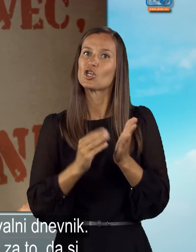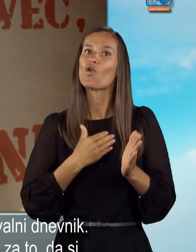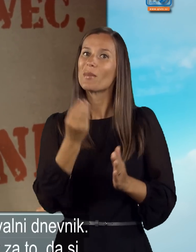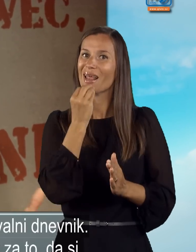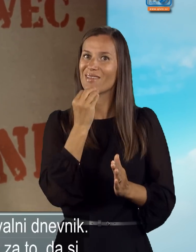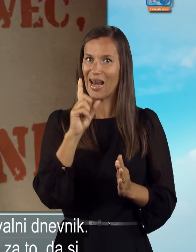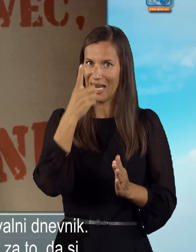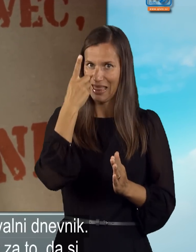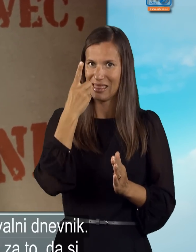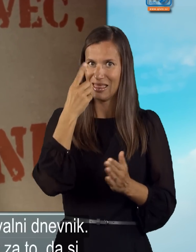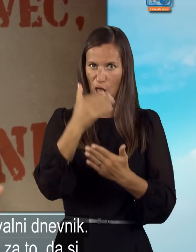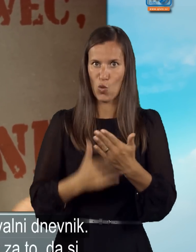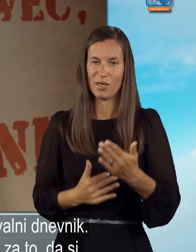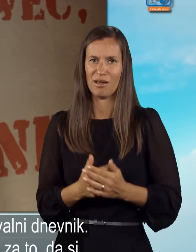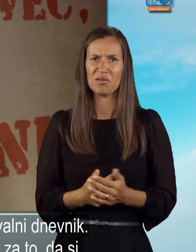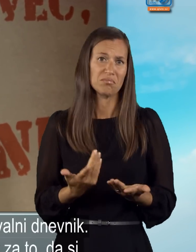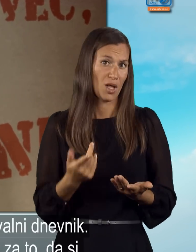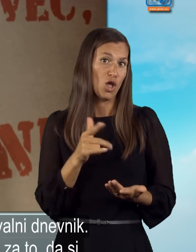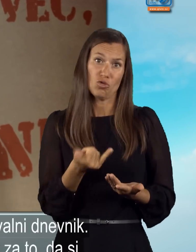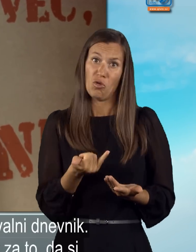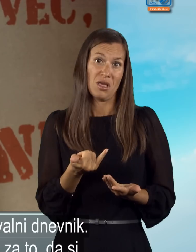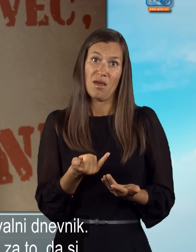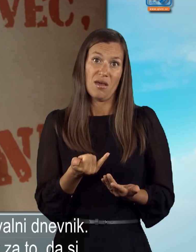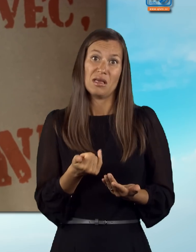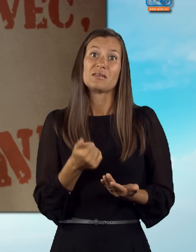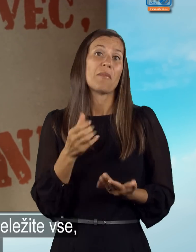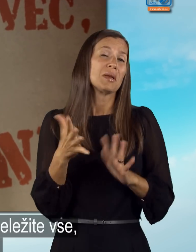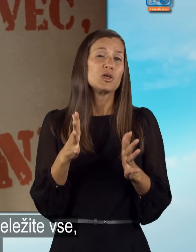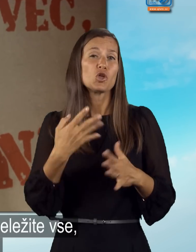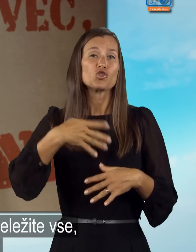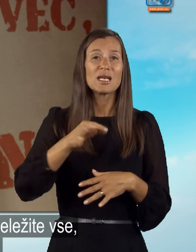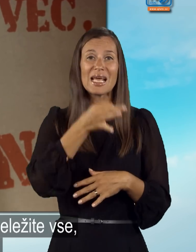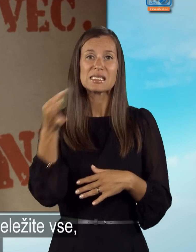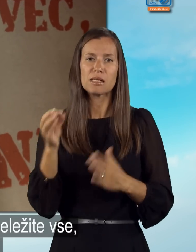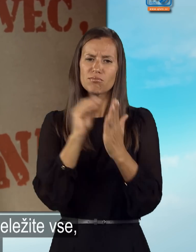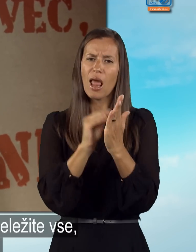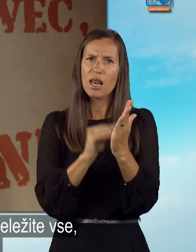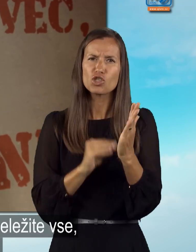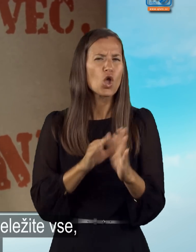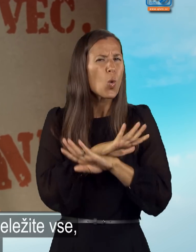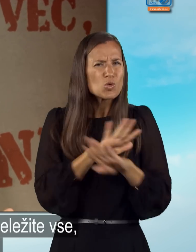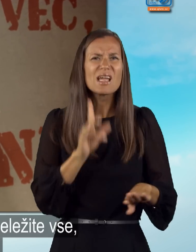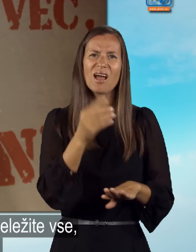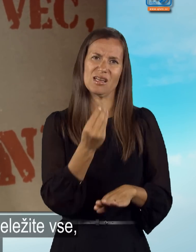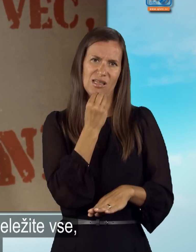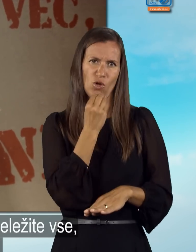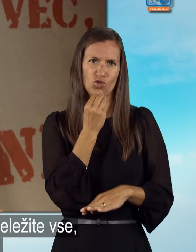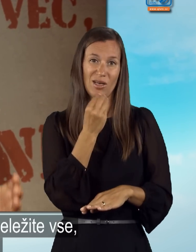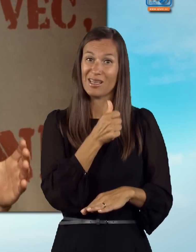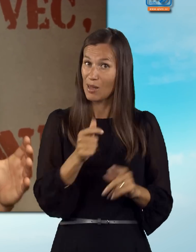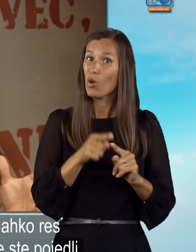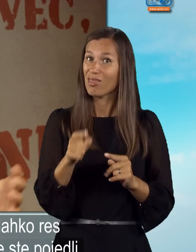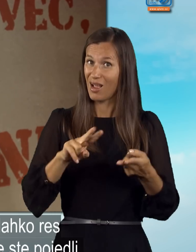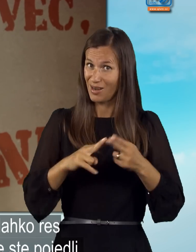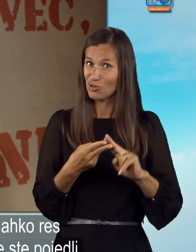svoj prehranjevalni dnevnik. Ne gre za nič drugega kot za to, da si recimo cirka 14 dni beležite vse, kar ste zaužili,